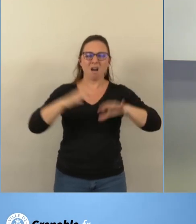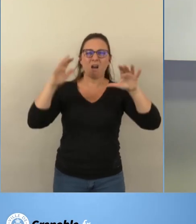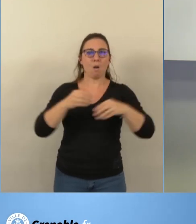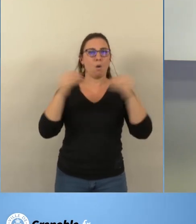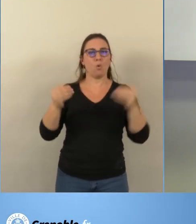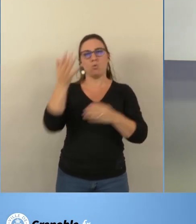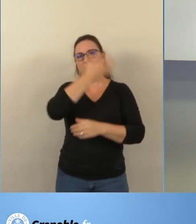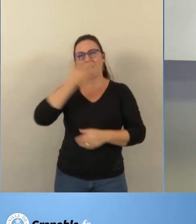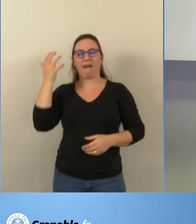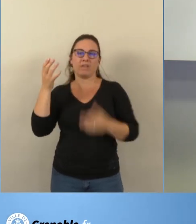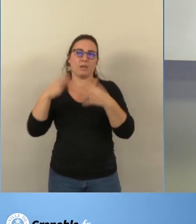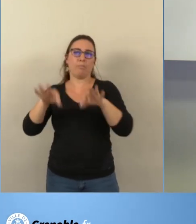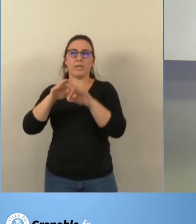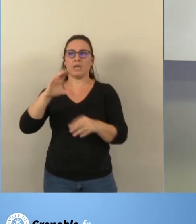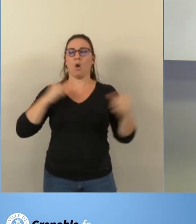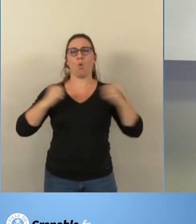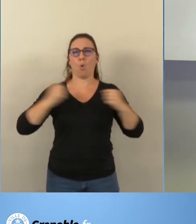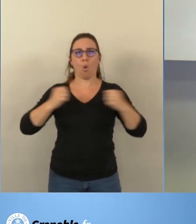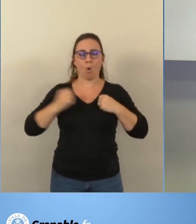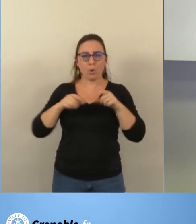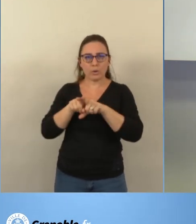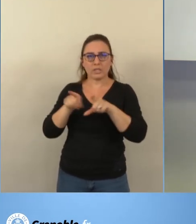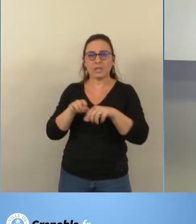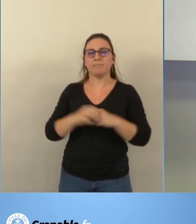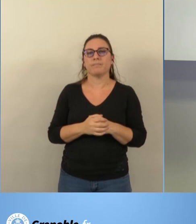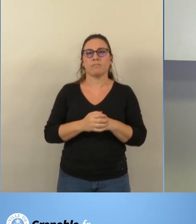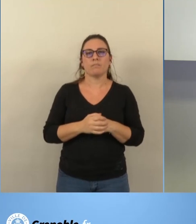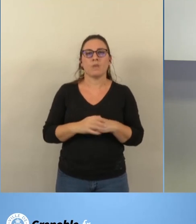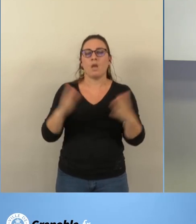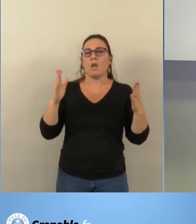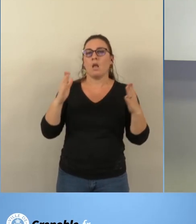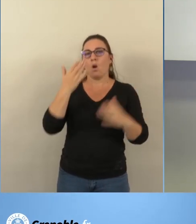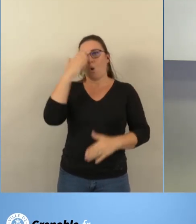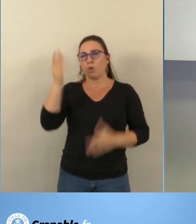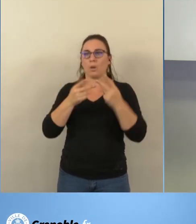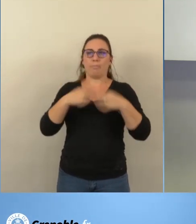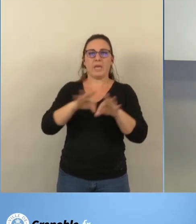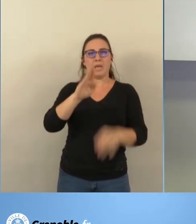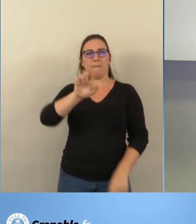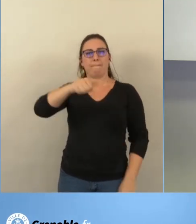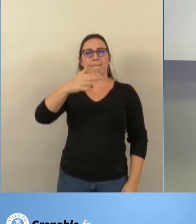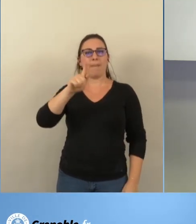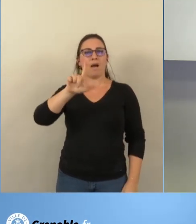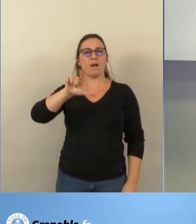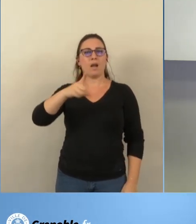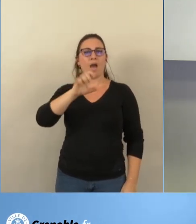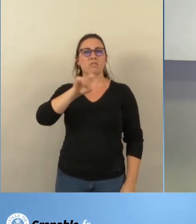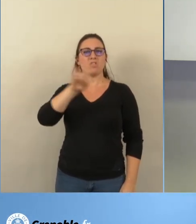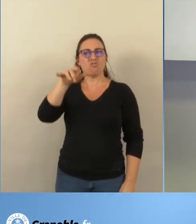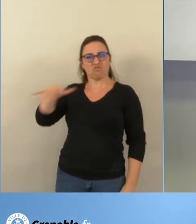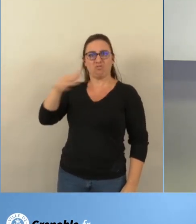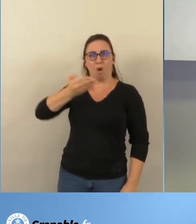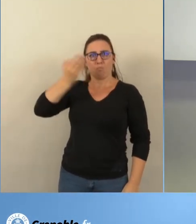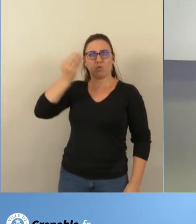Congo et la situation au Bangladesh qui amènera sans doute un besoin fort d'une aide